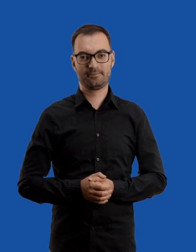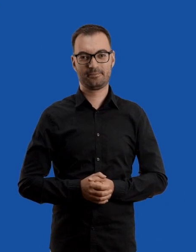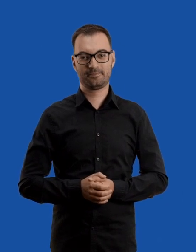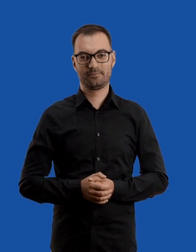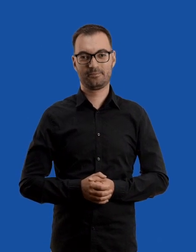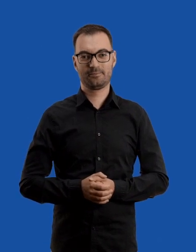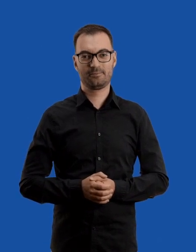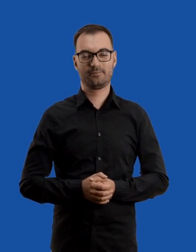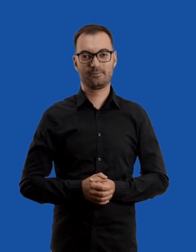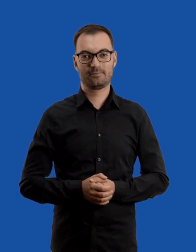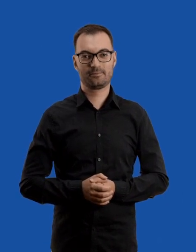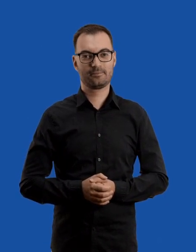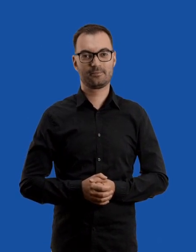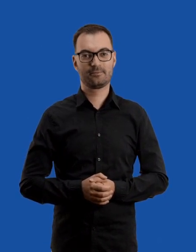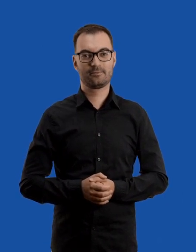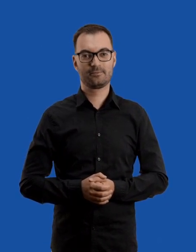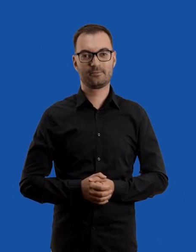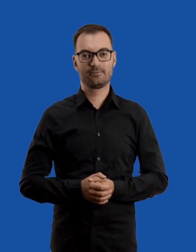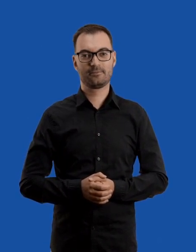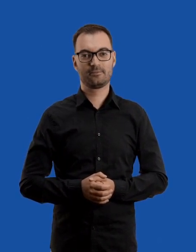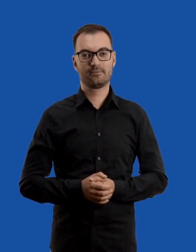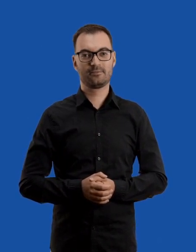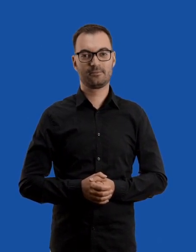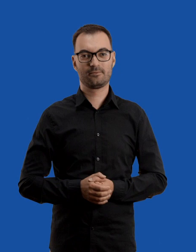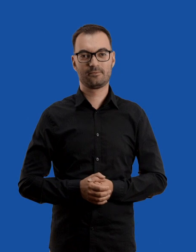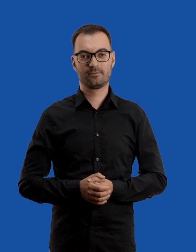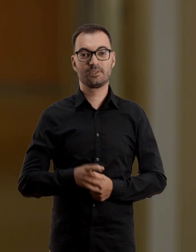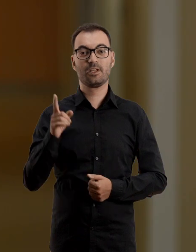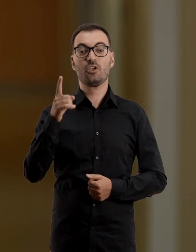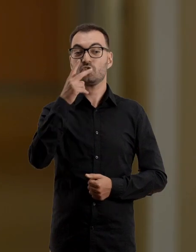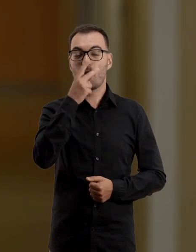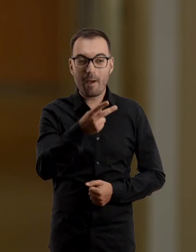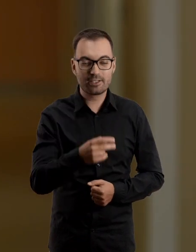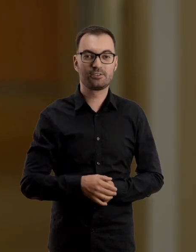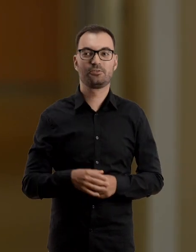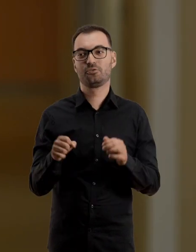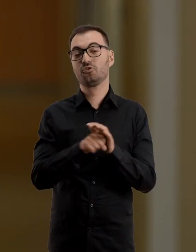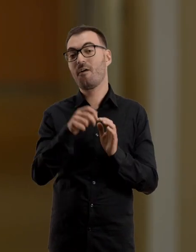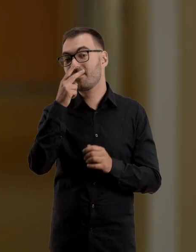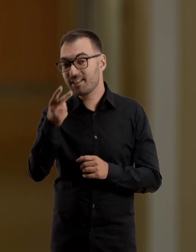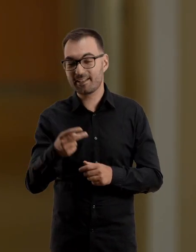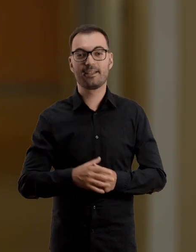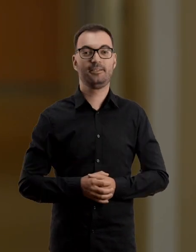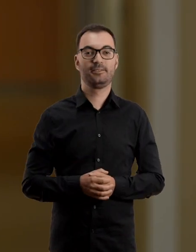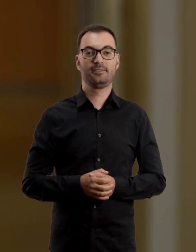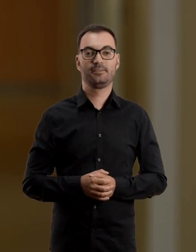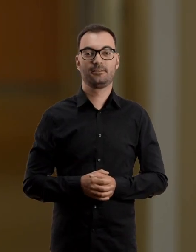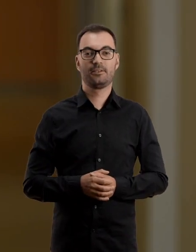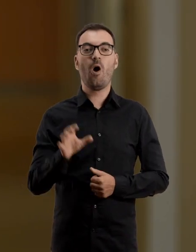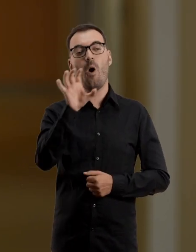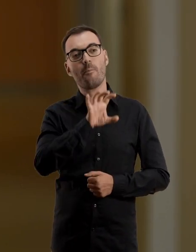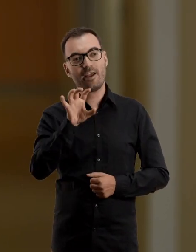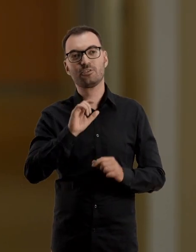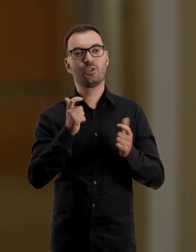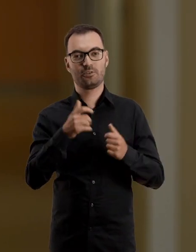Oliwia Selewoniuk, studentka UW, osoba niewidoma. Zobaczyć, do widzenia,